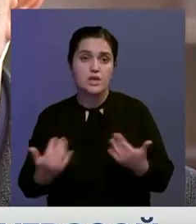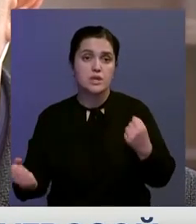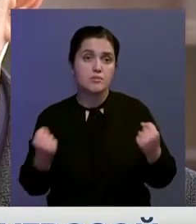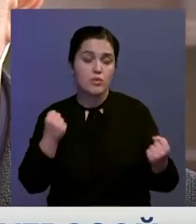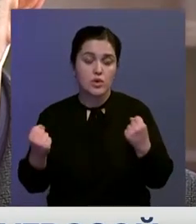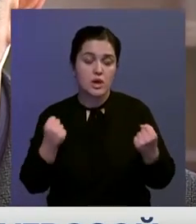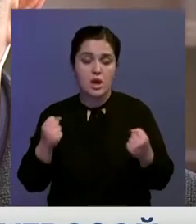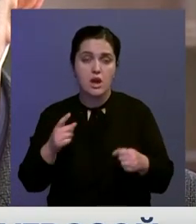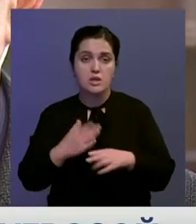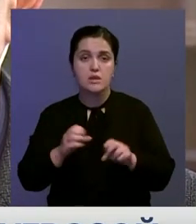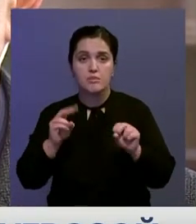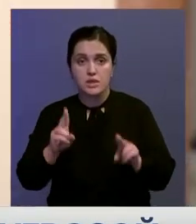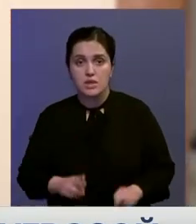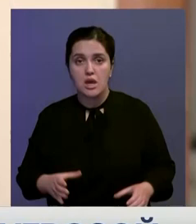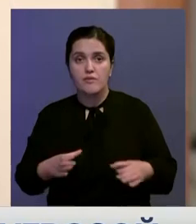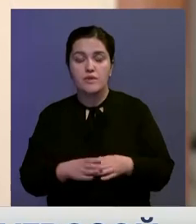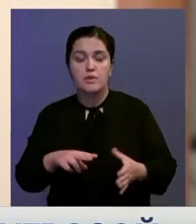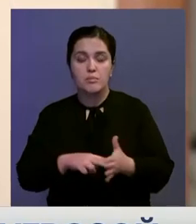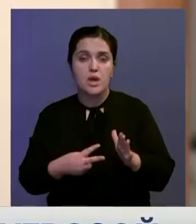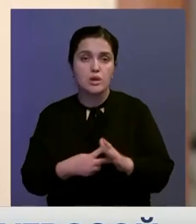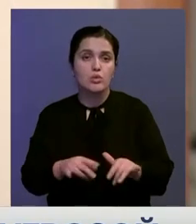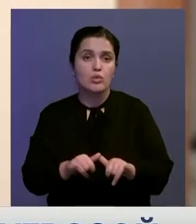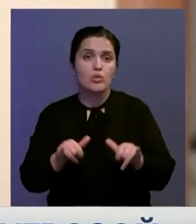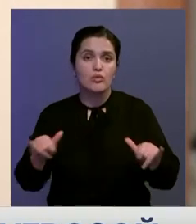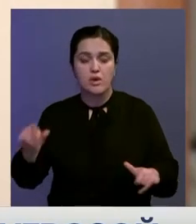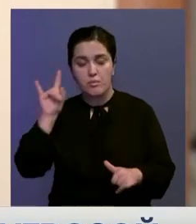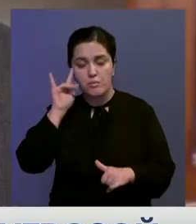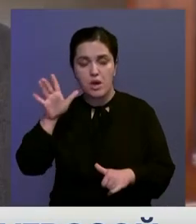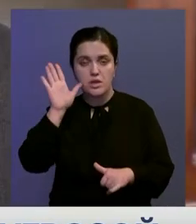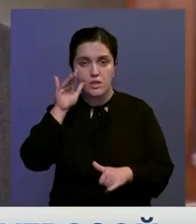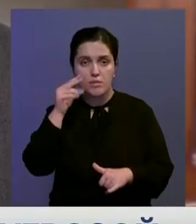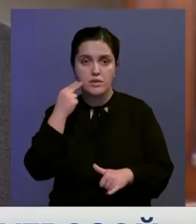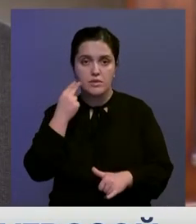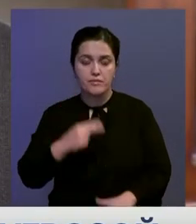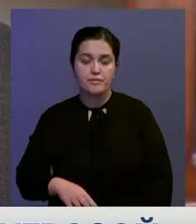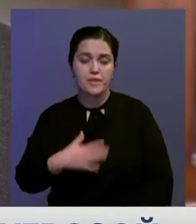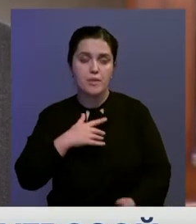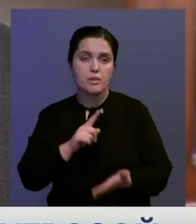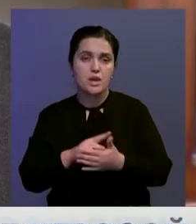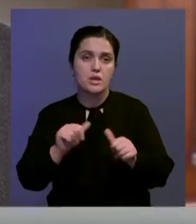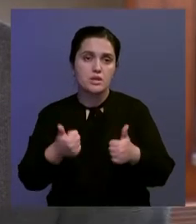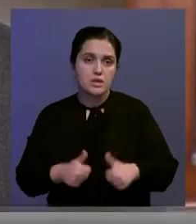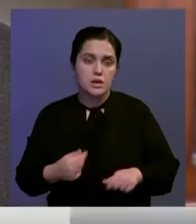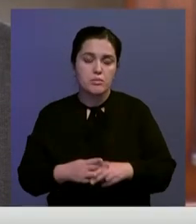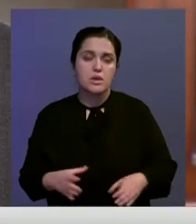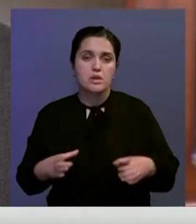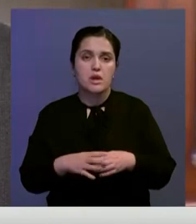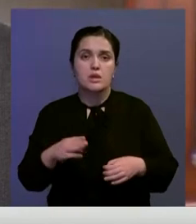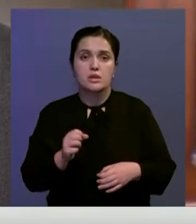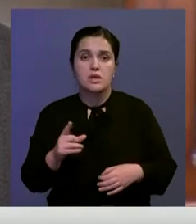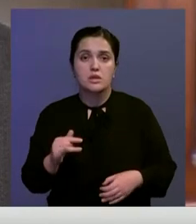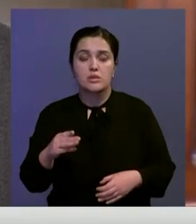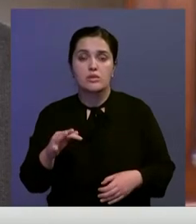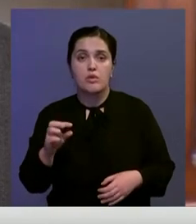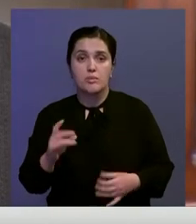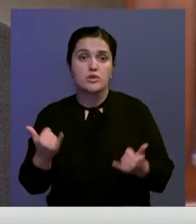Таким образом, в профильном ведомстве планируют увеличить популяцию породистых собак. Мы должны зарегистрировать федерацию Таза Тобет Пурибастар.